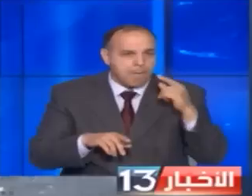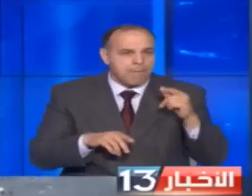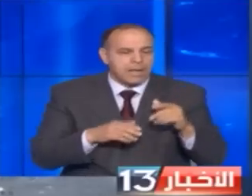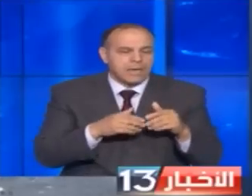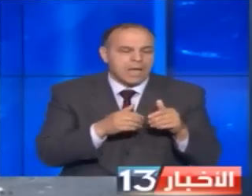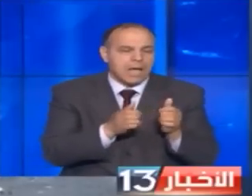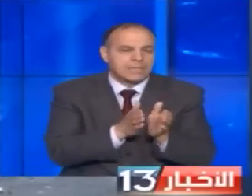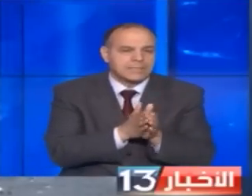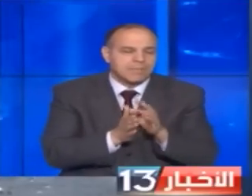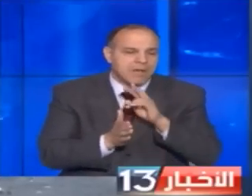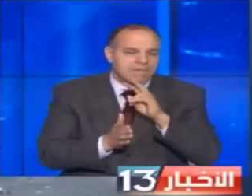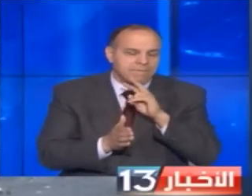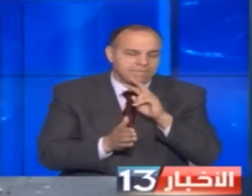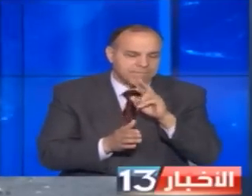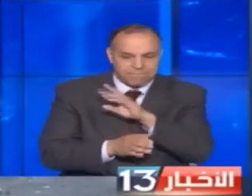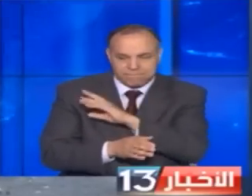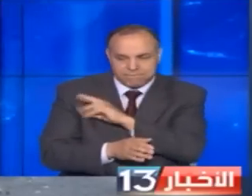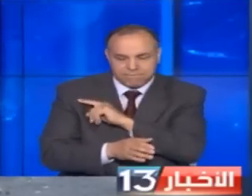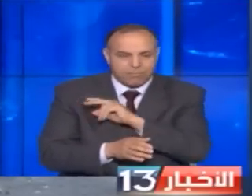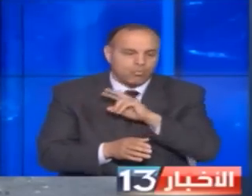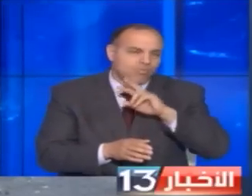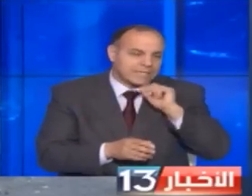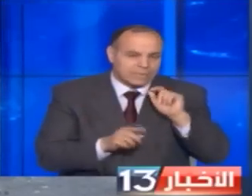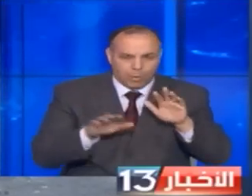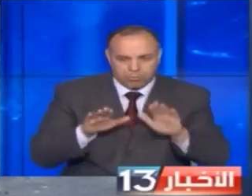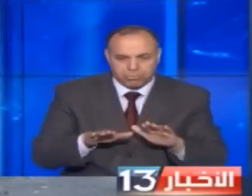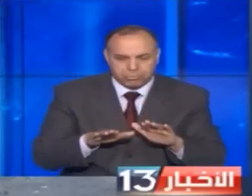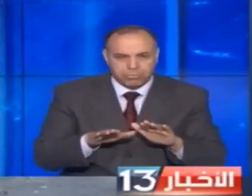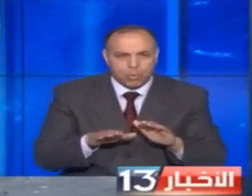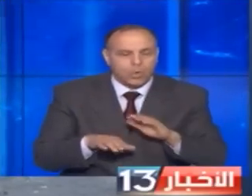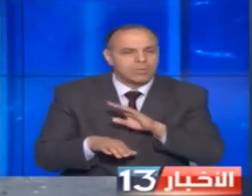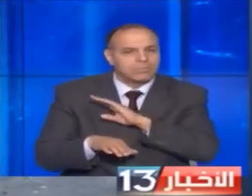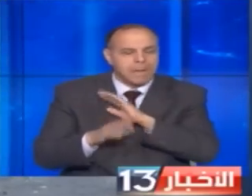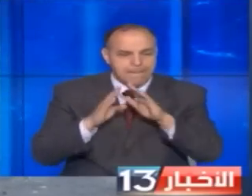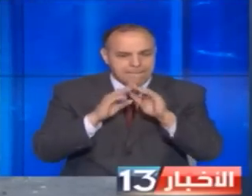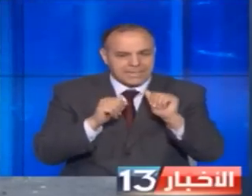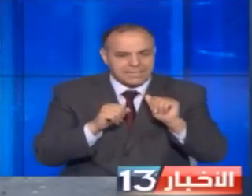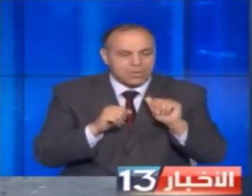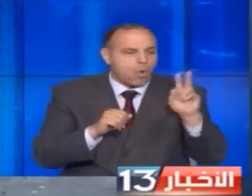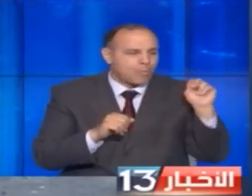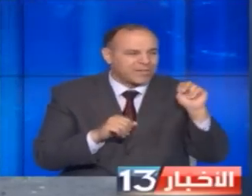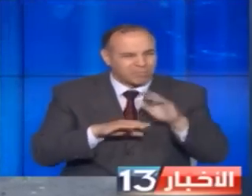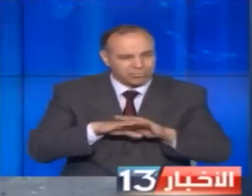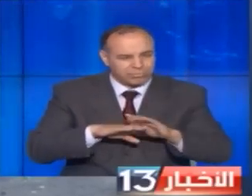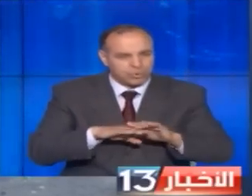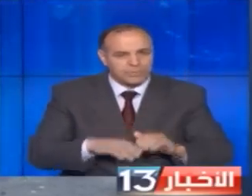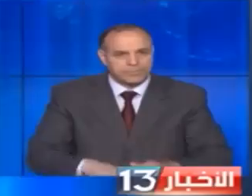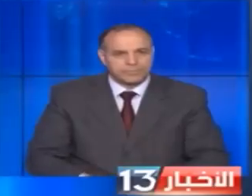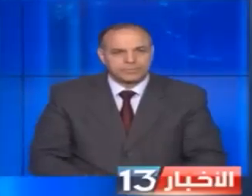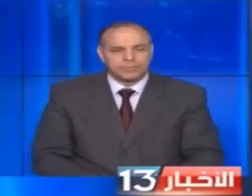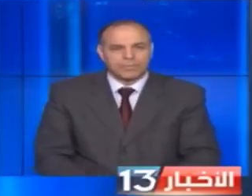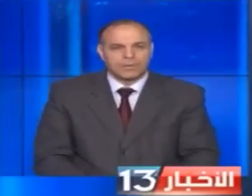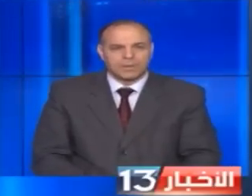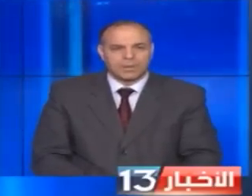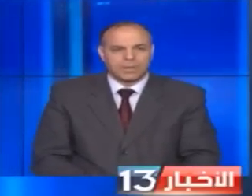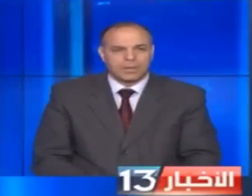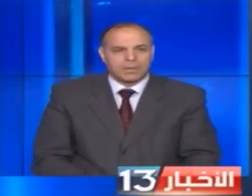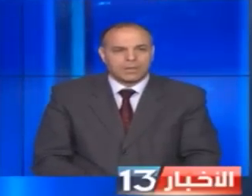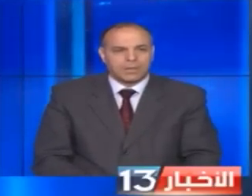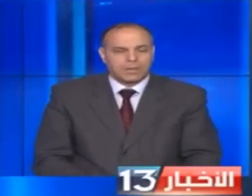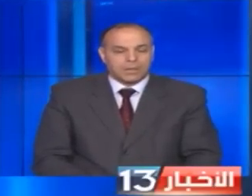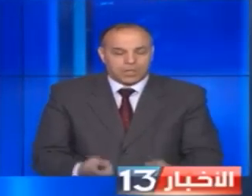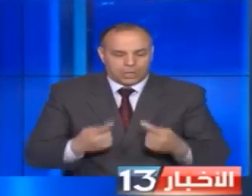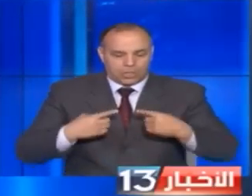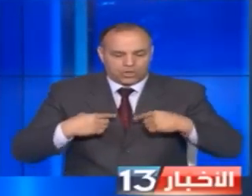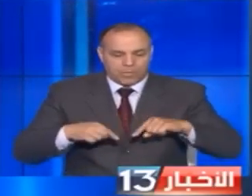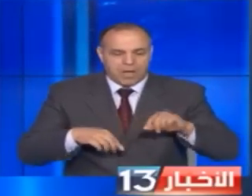الفلسطينيه والقوات الاسرائيليه التي رعتها كل من مصر والامم المتحده خلال اجتماع